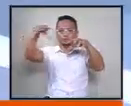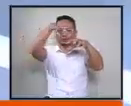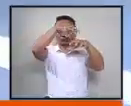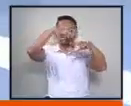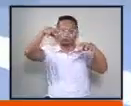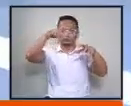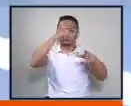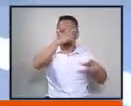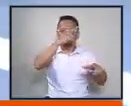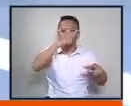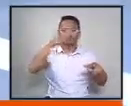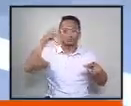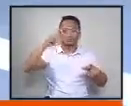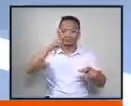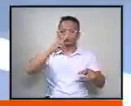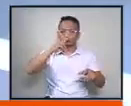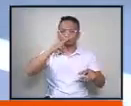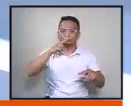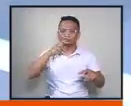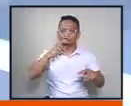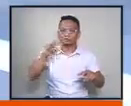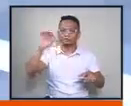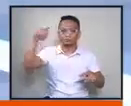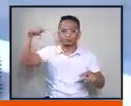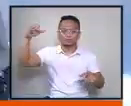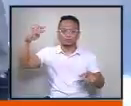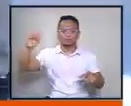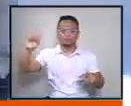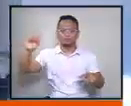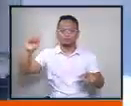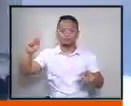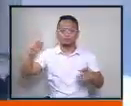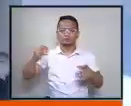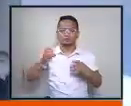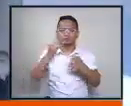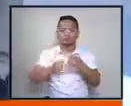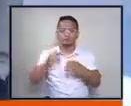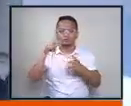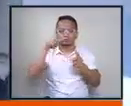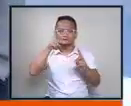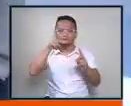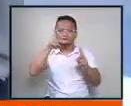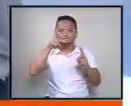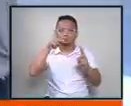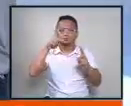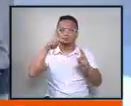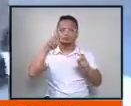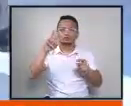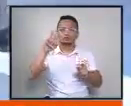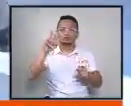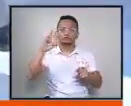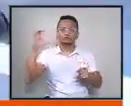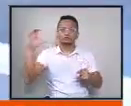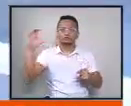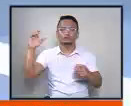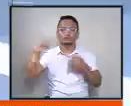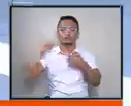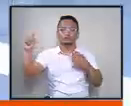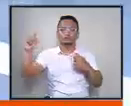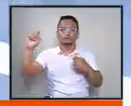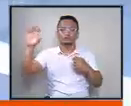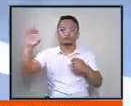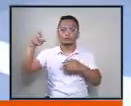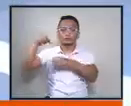ang Luzon at ang Visayas. Ayon po sa PAGASA, huling naispata ng Tropical Storm Jenny, 290 kilometers sa ilangan po ng Infanta,